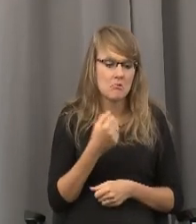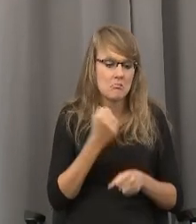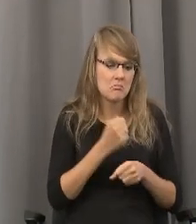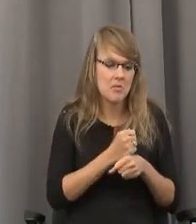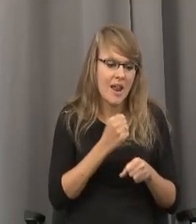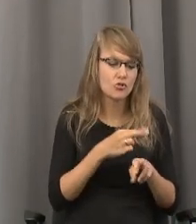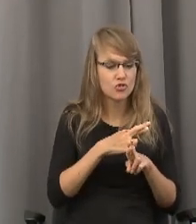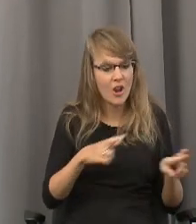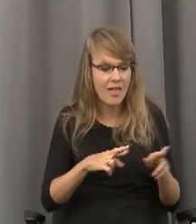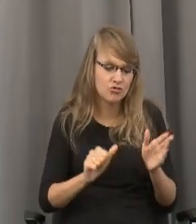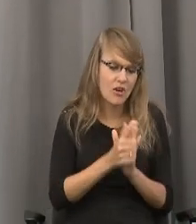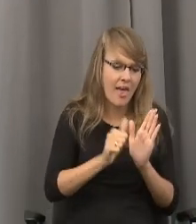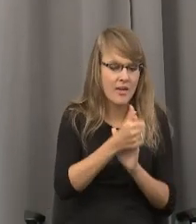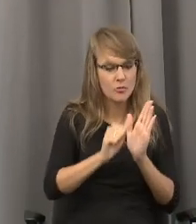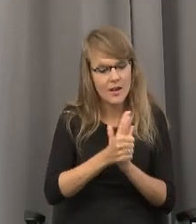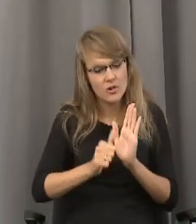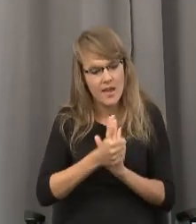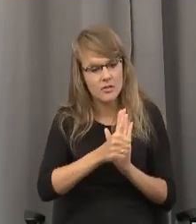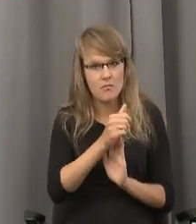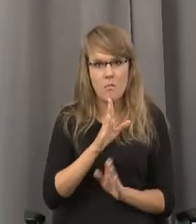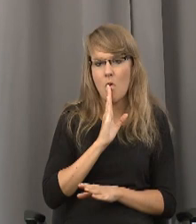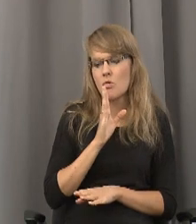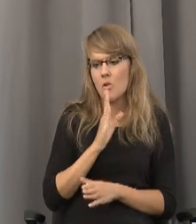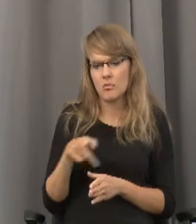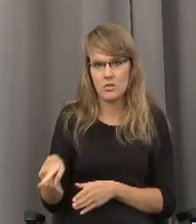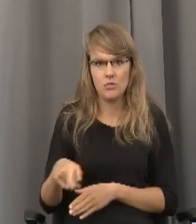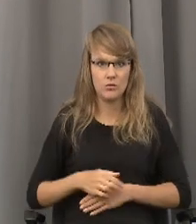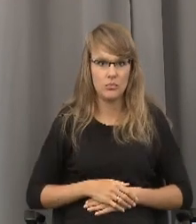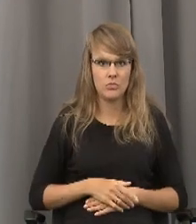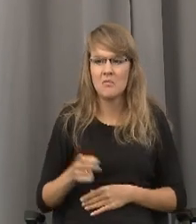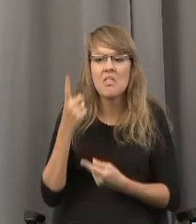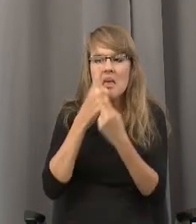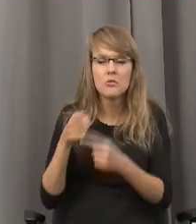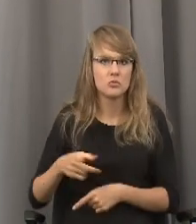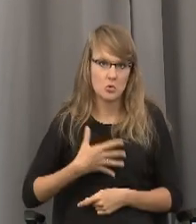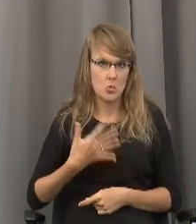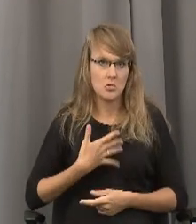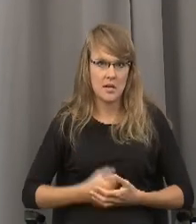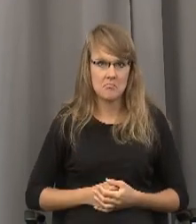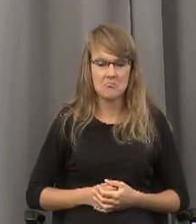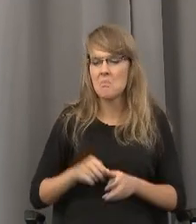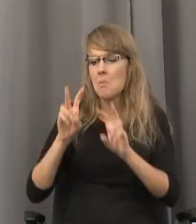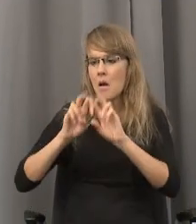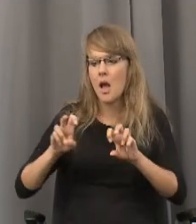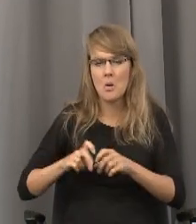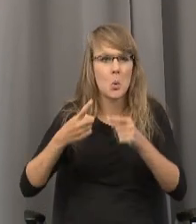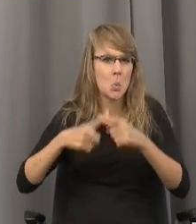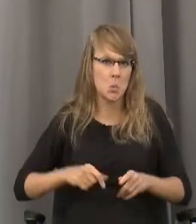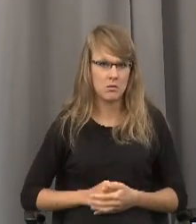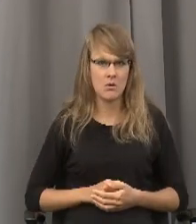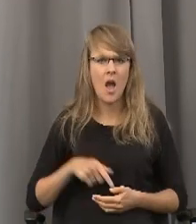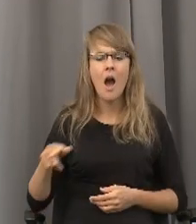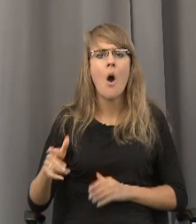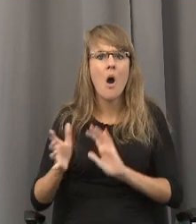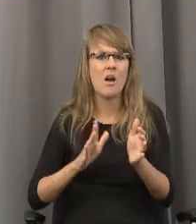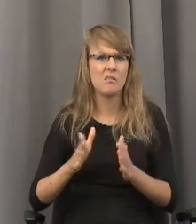ma wyrzeźbić. Więc badanie jest bardzo krótkie. Opiekunowie bardzo często skarżą się,